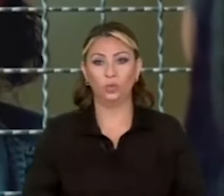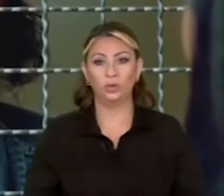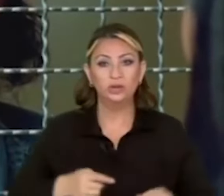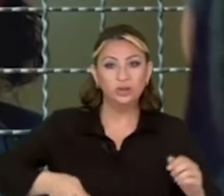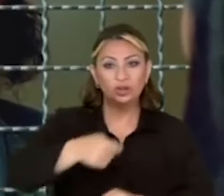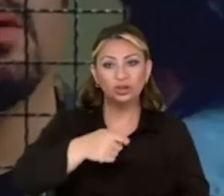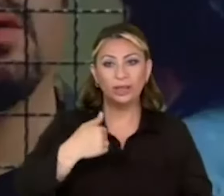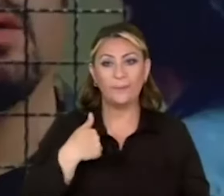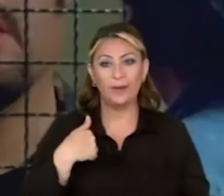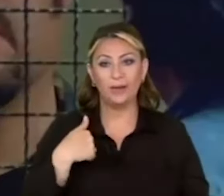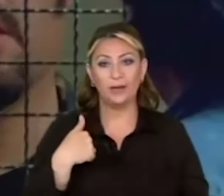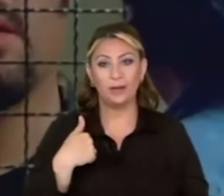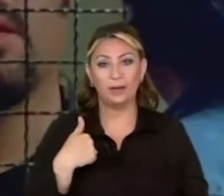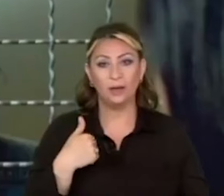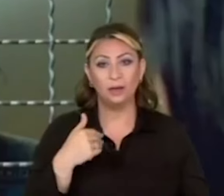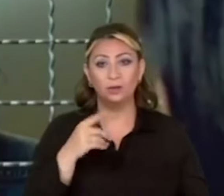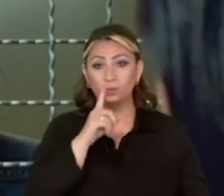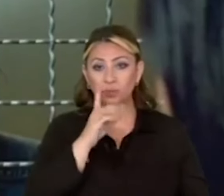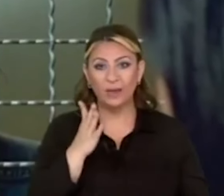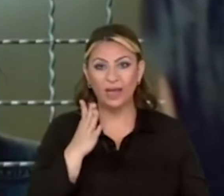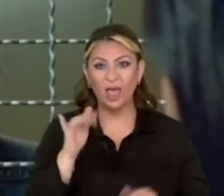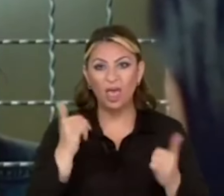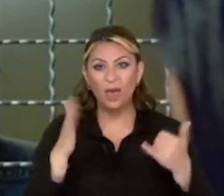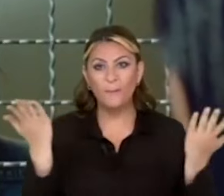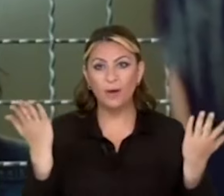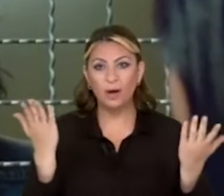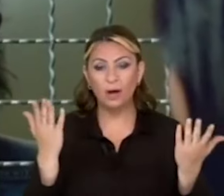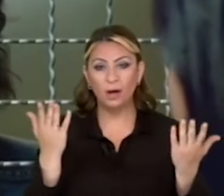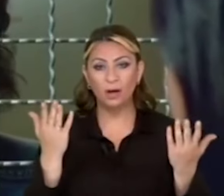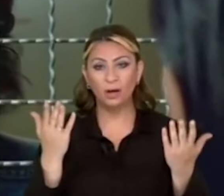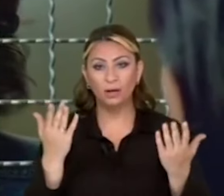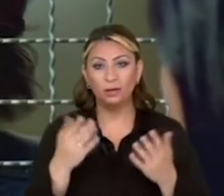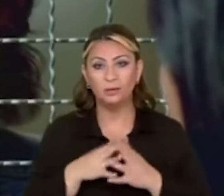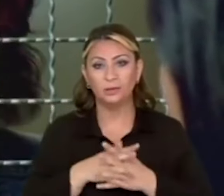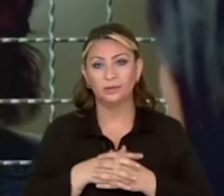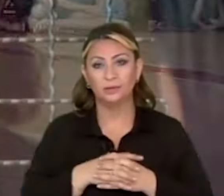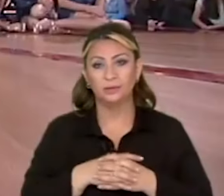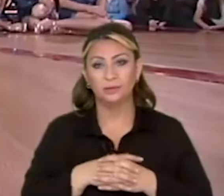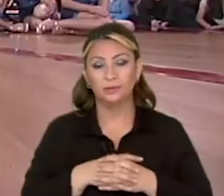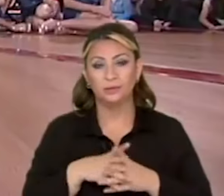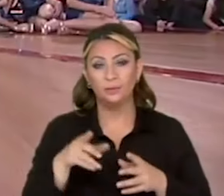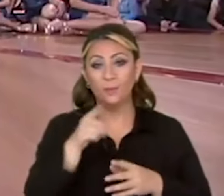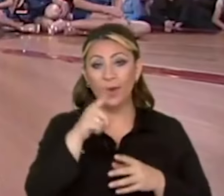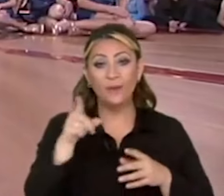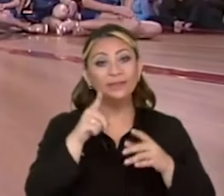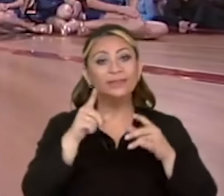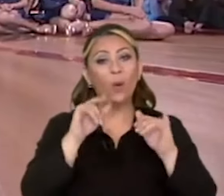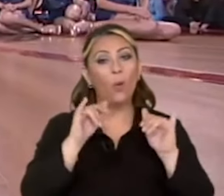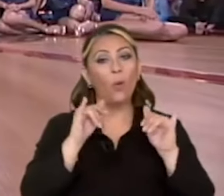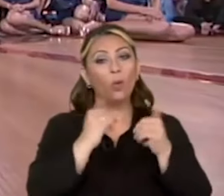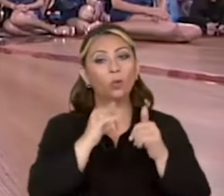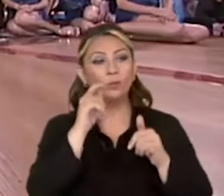Şiş diyecekler beni. Sedat. Kesme, şamata yapma. Dur. Birbirinizin oyunculuğuyla ilgili